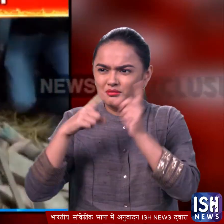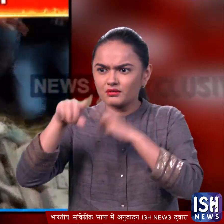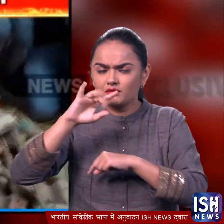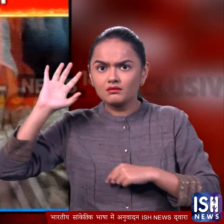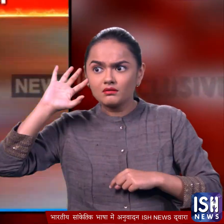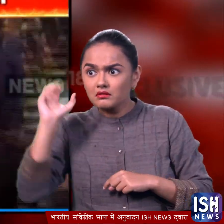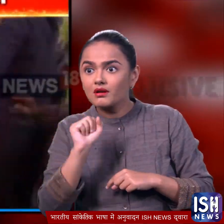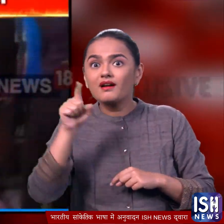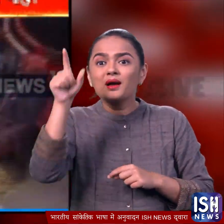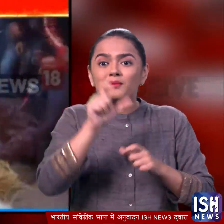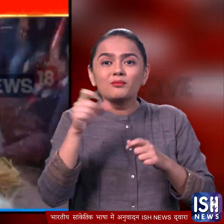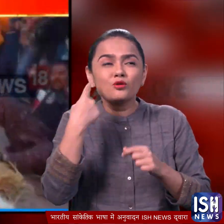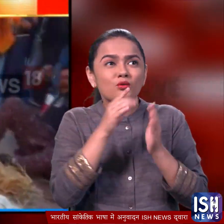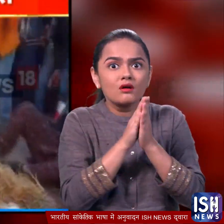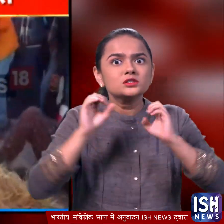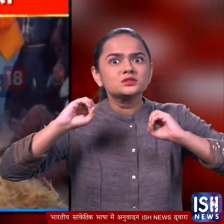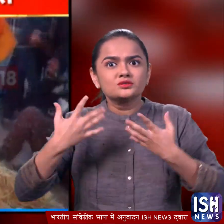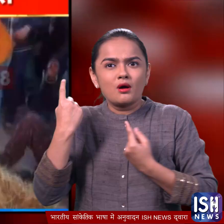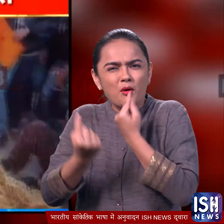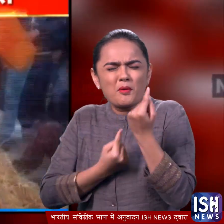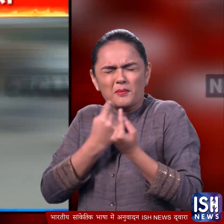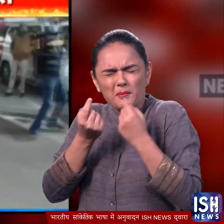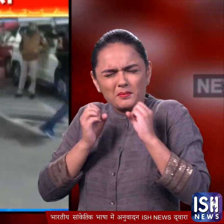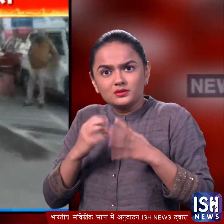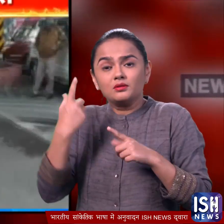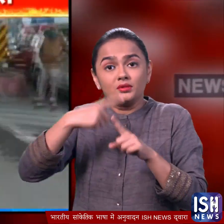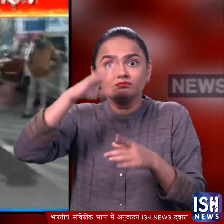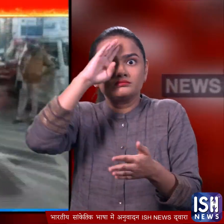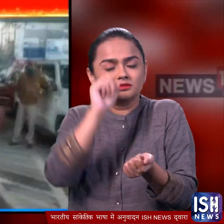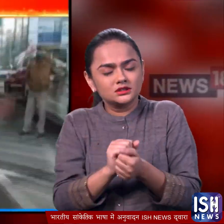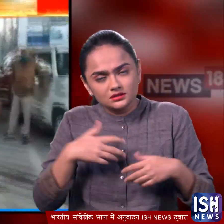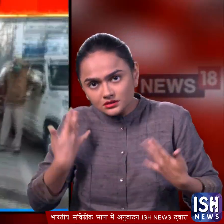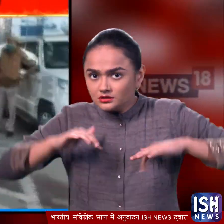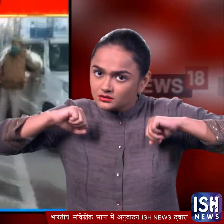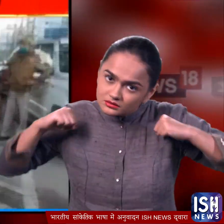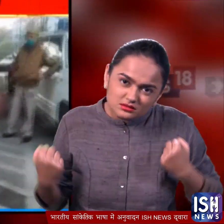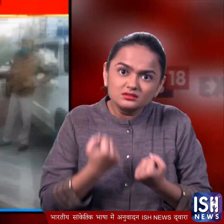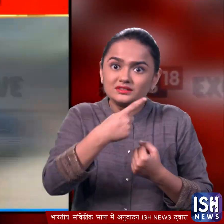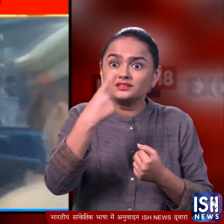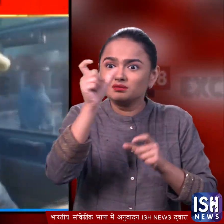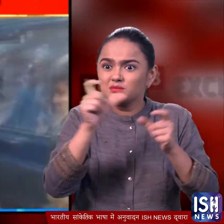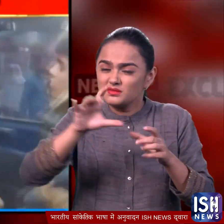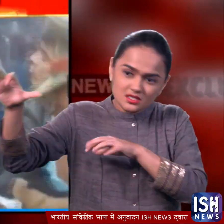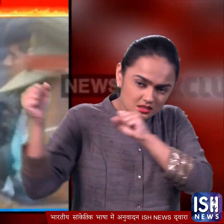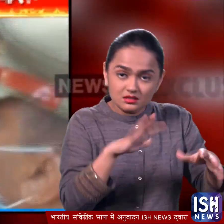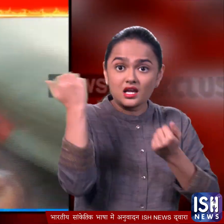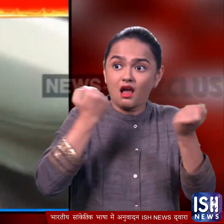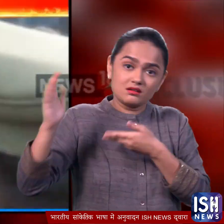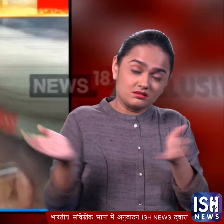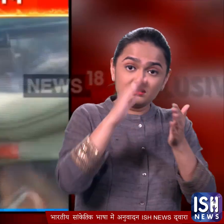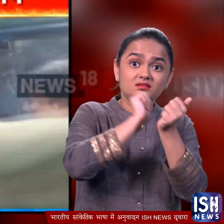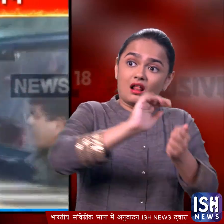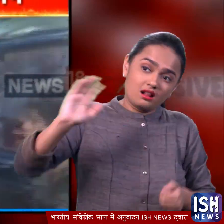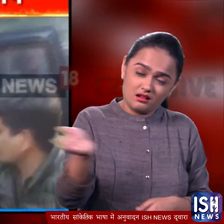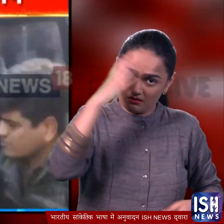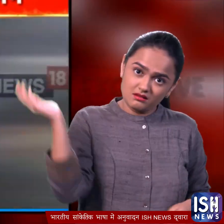हिंदूवादी संगठनों को मिली, उनके कार्यकर्ताओं ने हंगामा शुरू कर दिया। पुलिस भी पीछे नहीं रही, उसने प्रदर्शनकारियों को जबरदस्ती गाड़ियों में बैठा